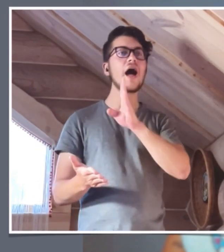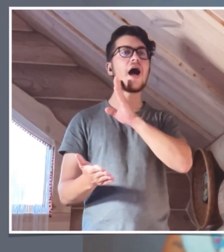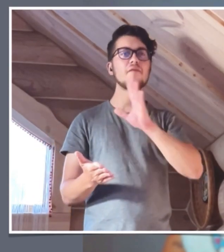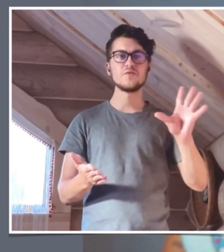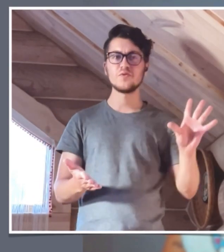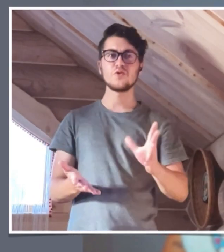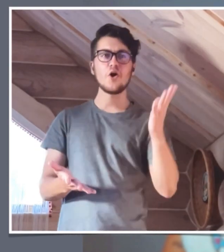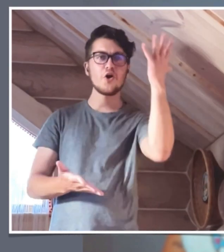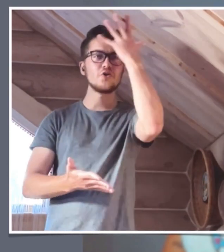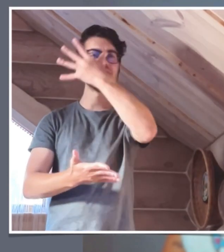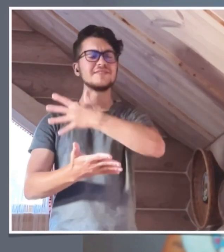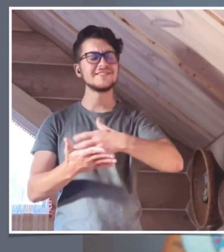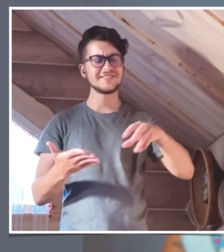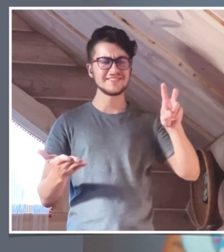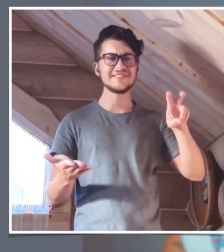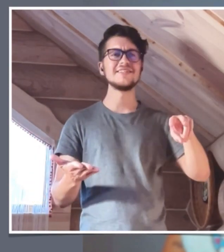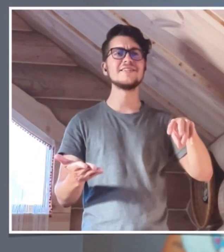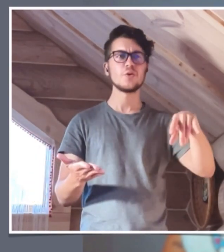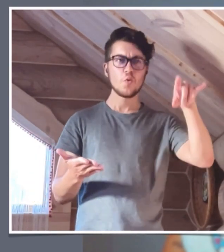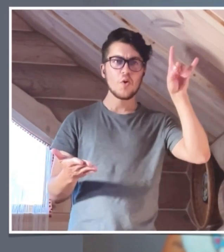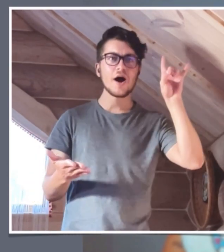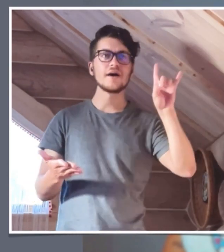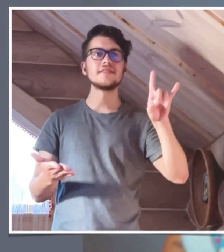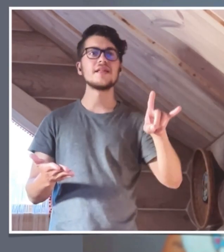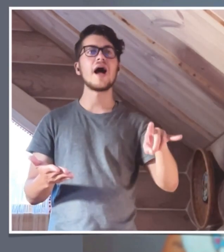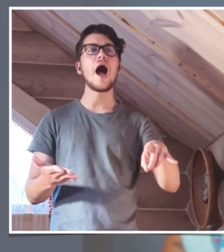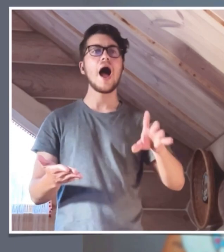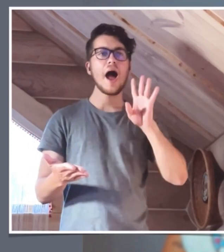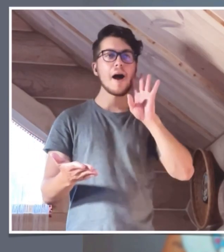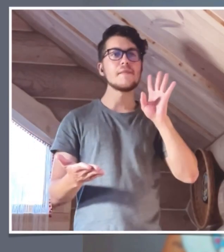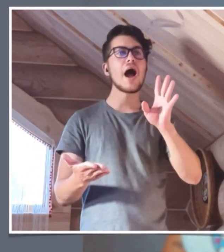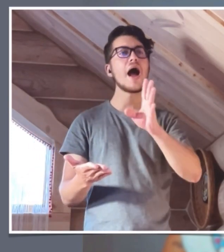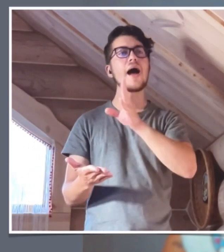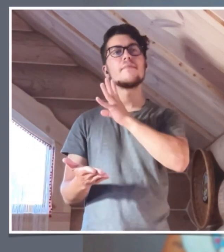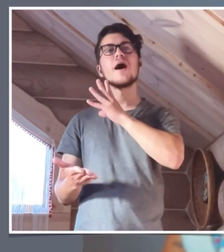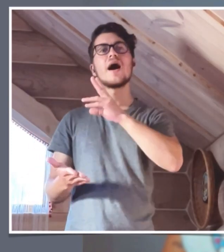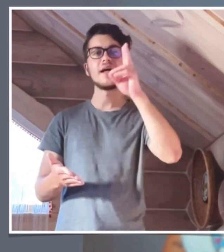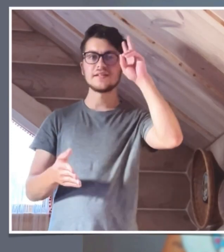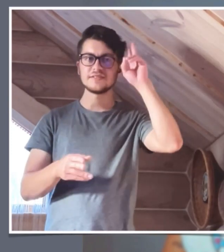а посиди 1